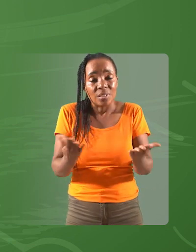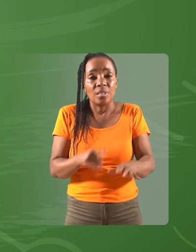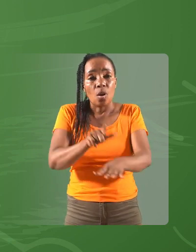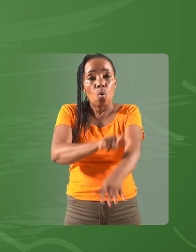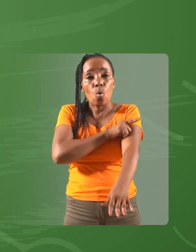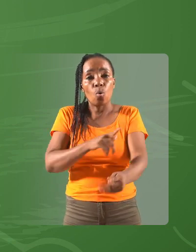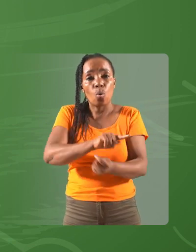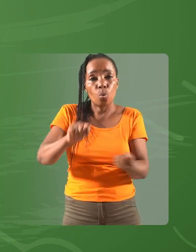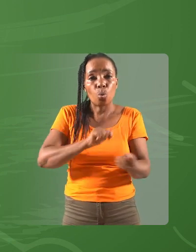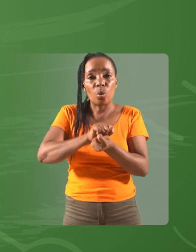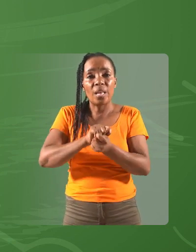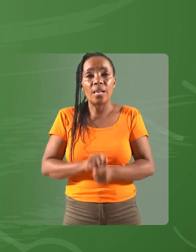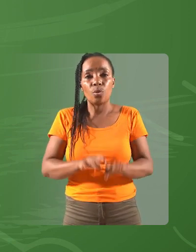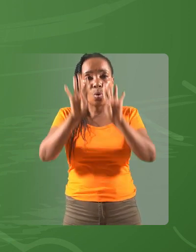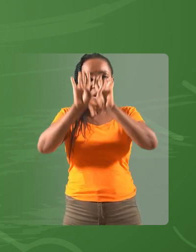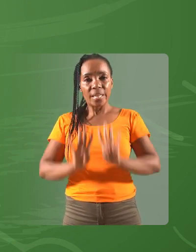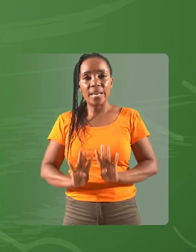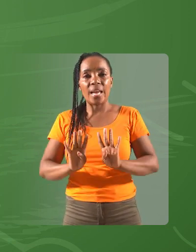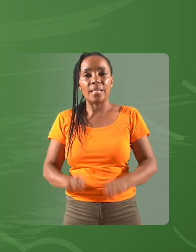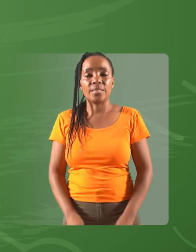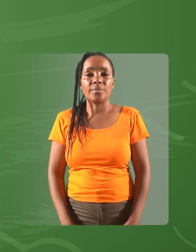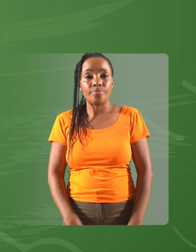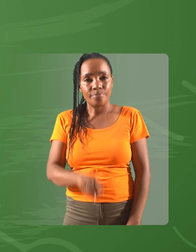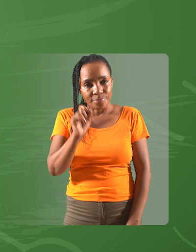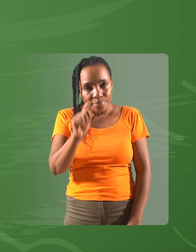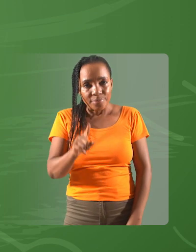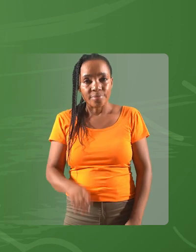grillage? Cette longueur totale de grillage